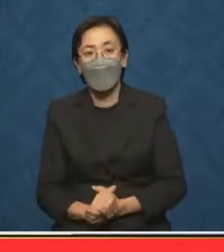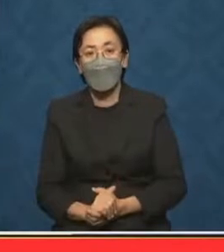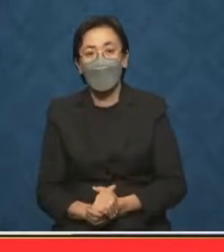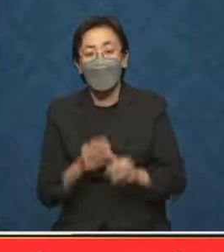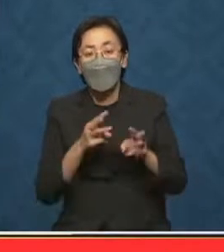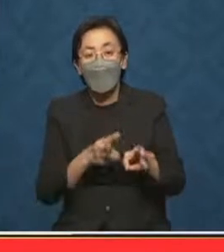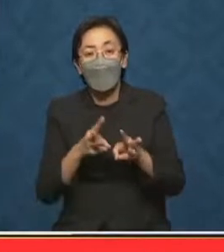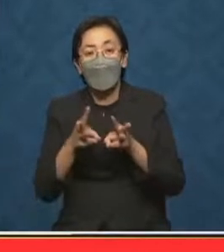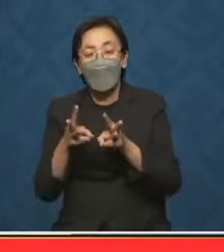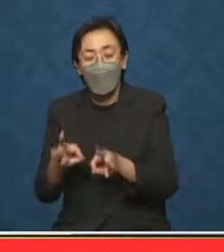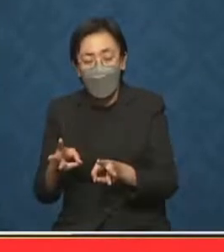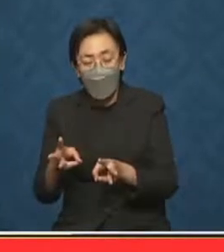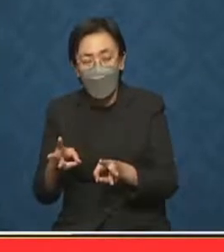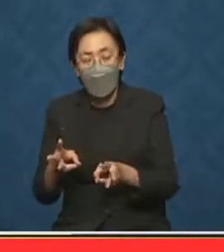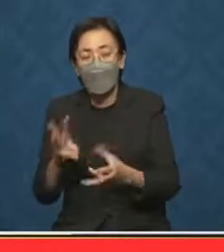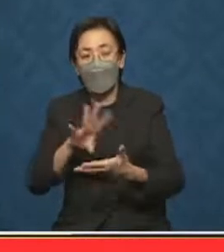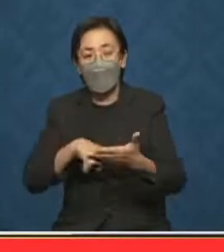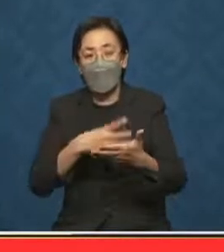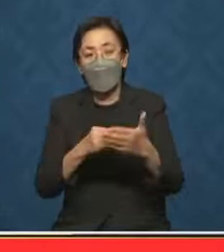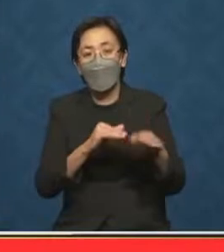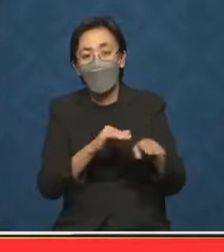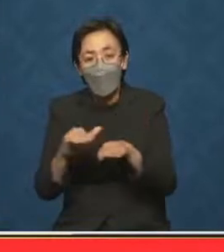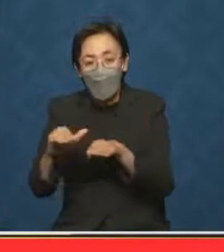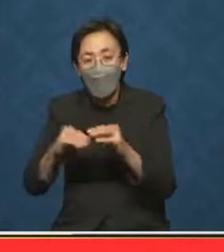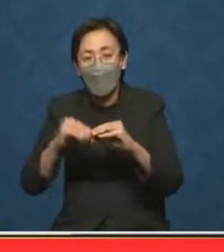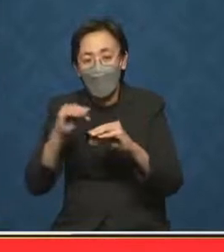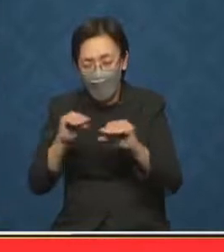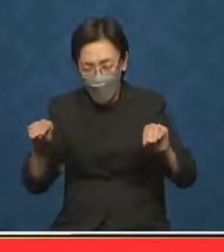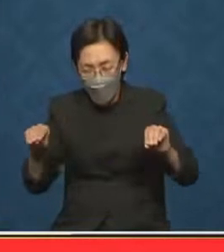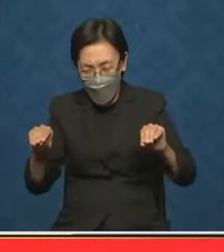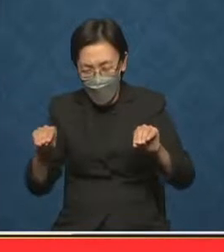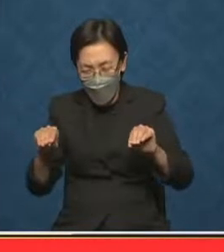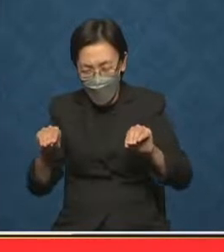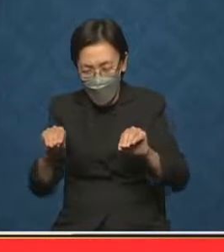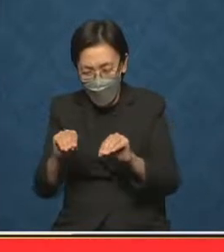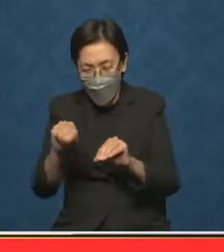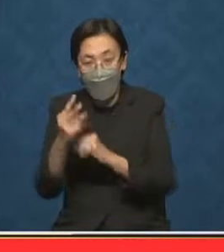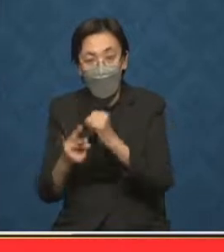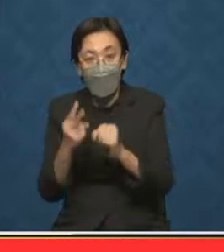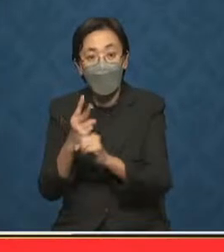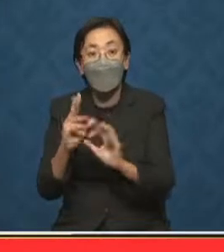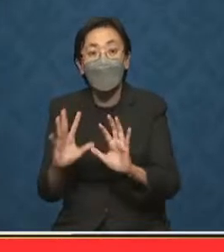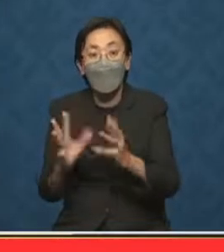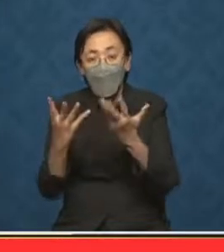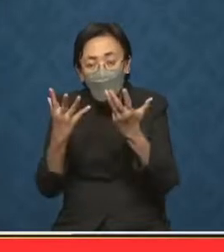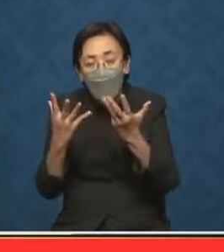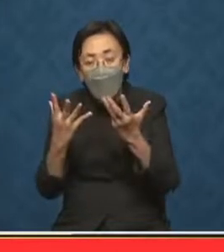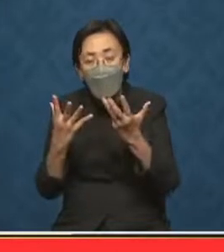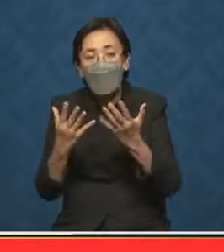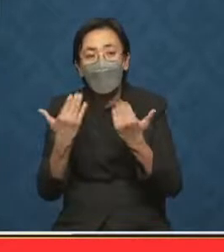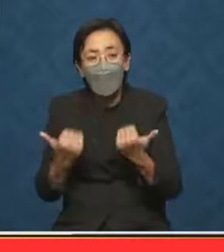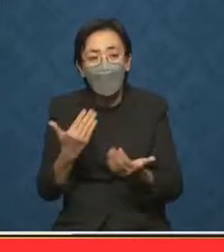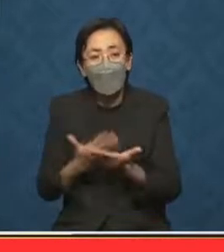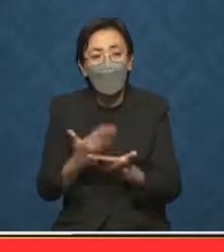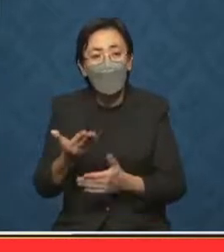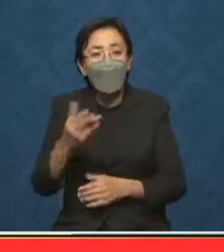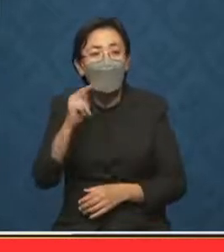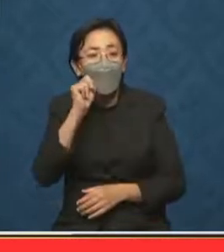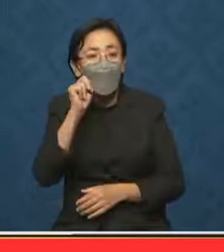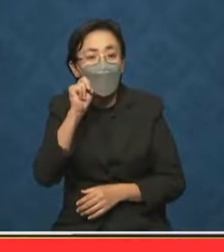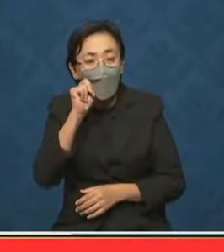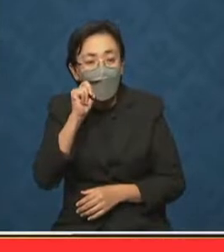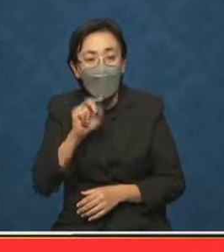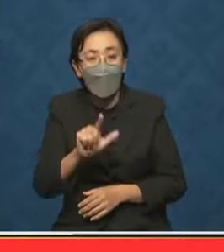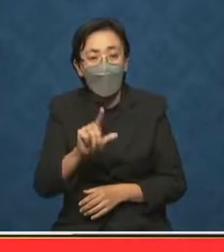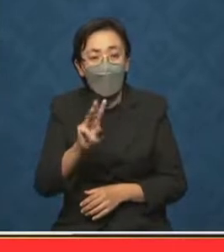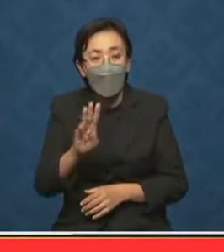รองรับในโครงการทจะหมดตอนนี้นะครับการซื้อน้ำอยู่ที่ลูกบ